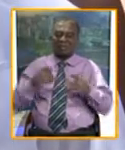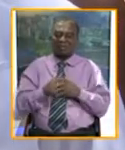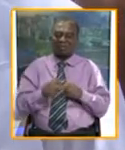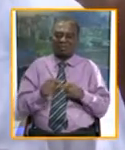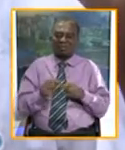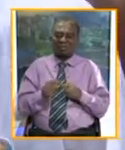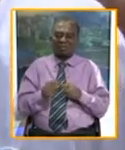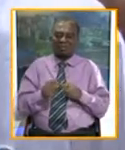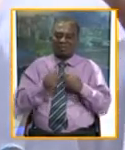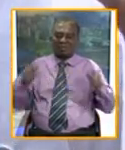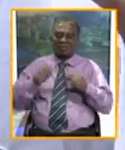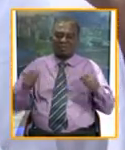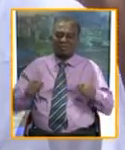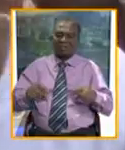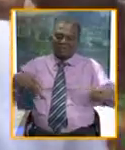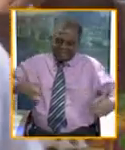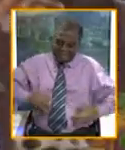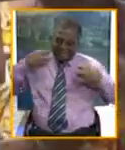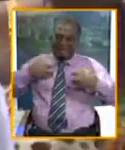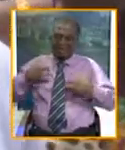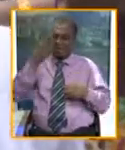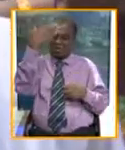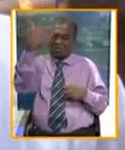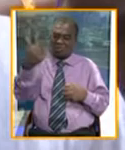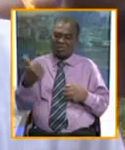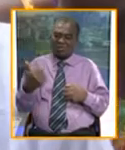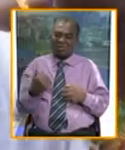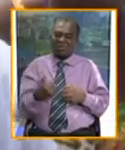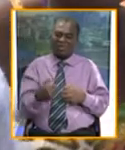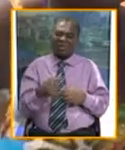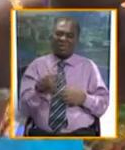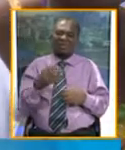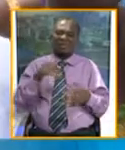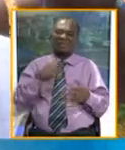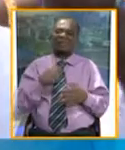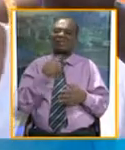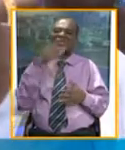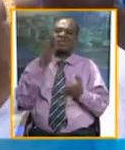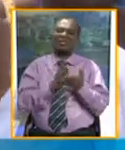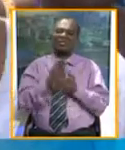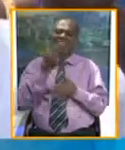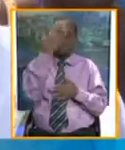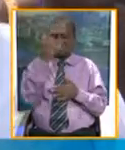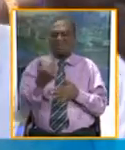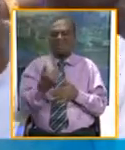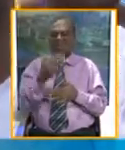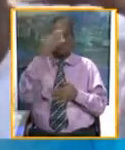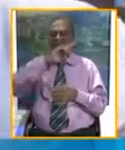même. Très en colère. Pourquoi? Je dis bien pourquoi? Pourquoi?